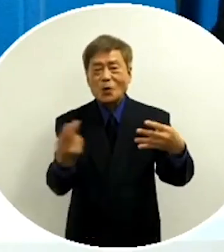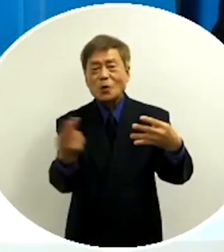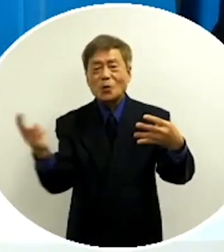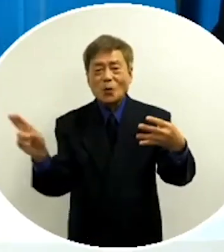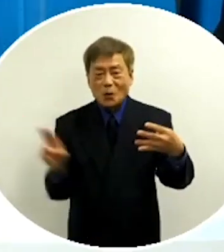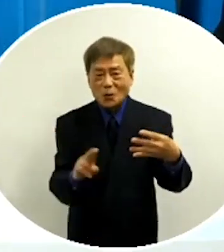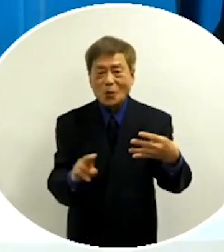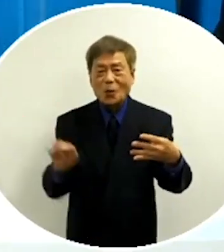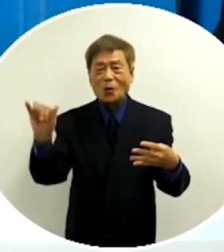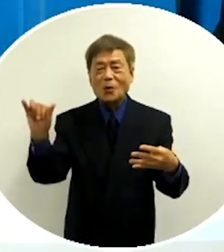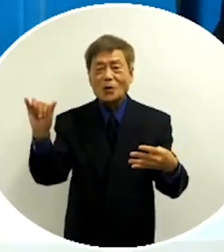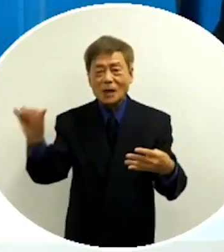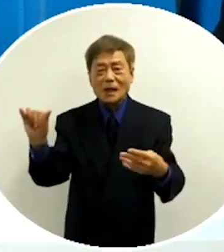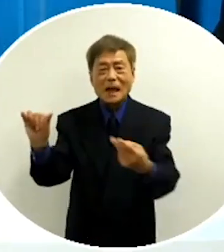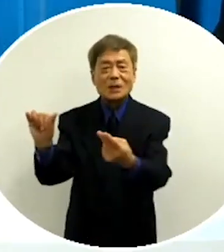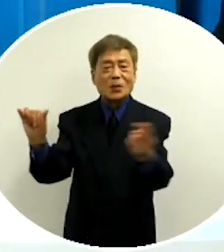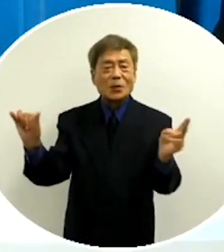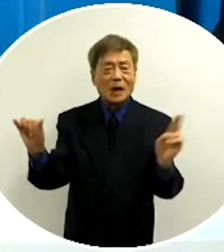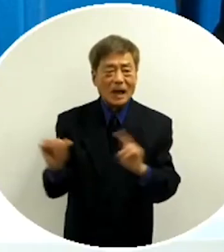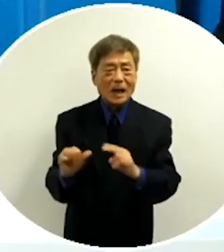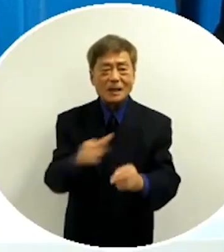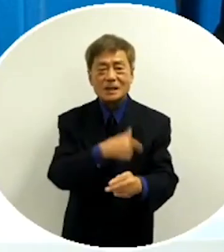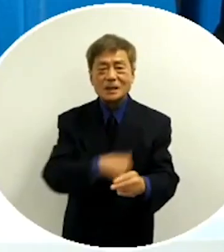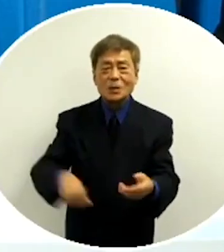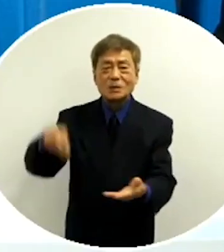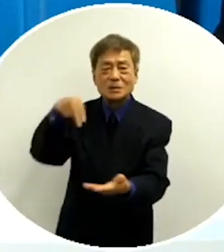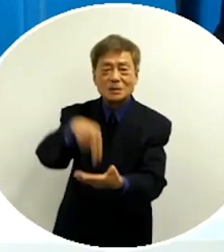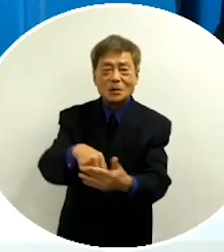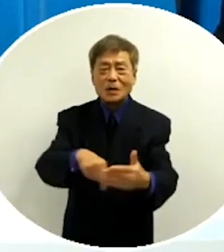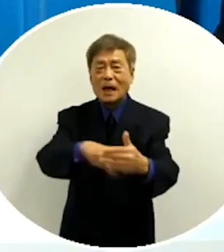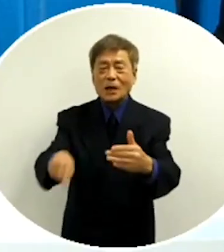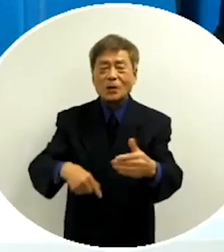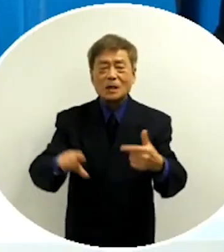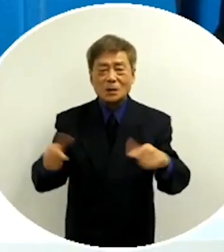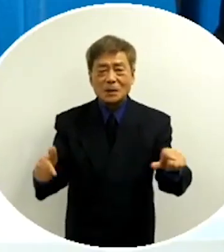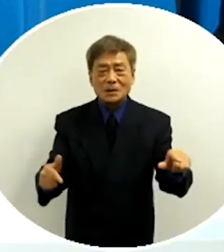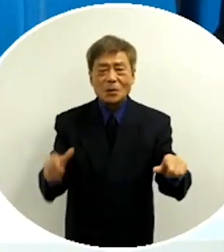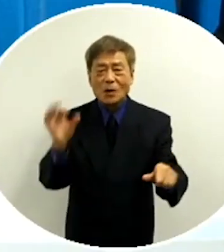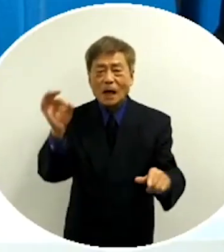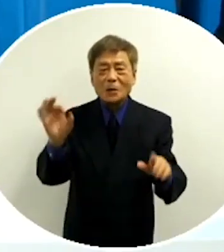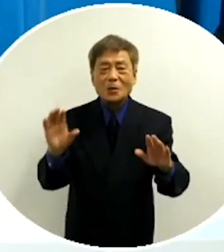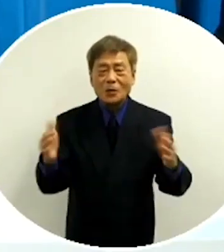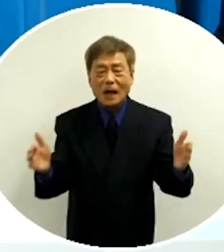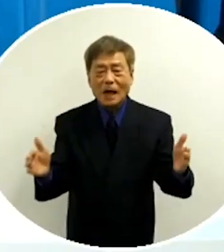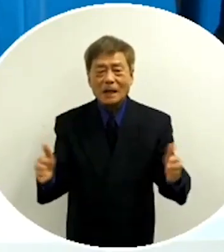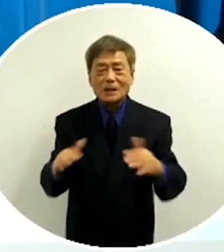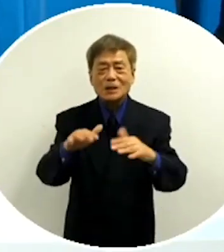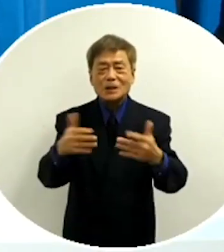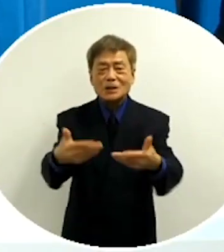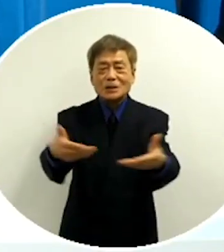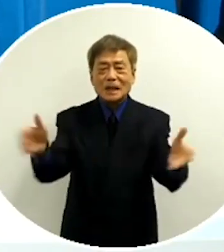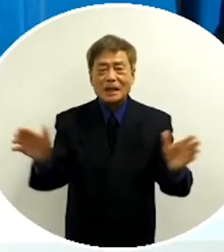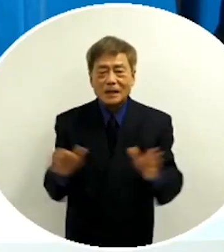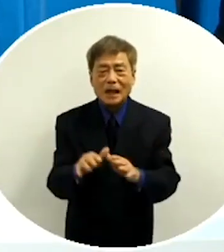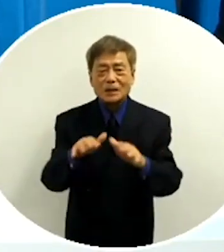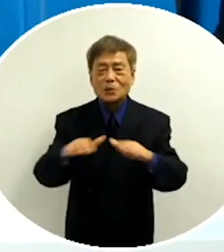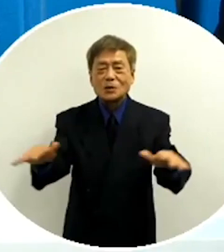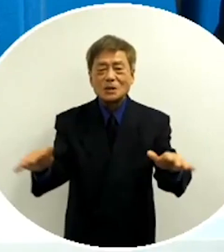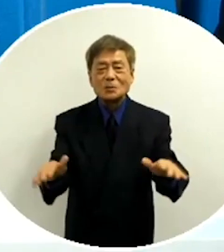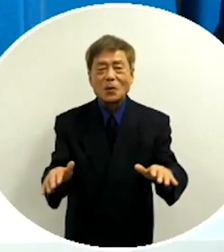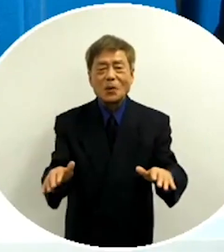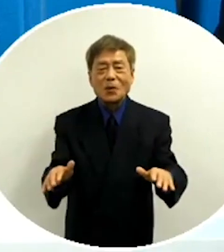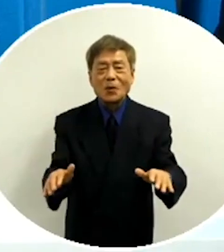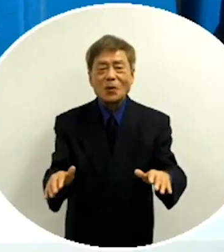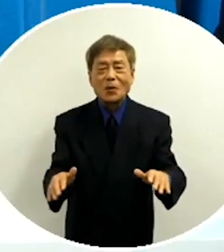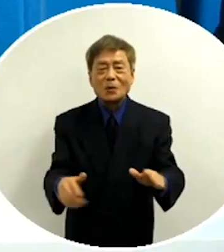大変さが違うんですよ本当に後ろ盾がないお金がない組織団体もないという中で離婚するってこれだけ